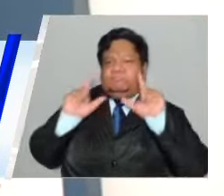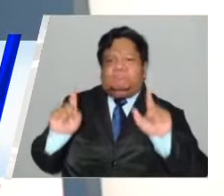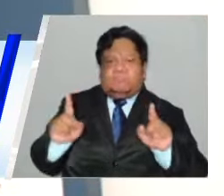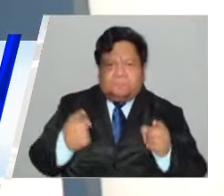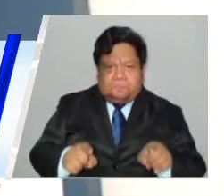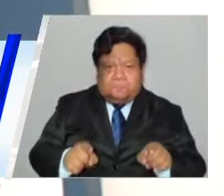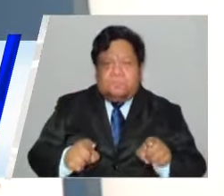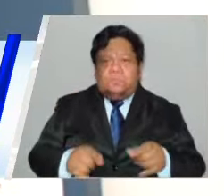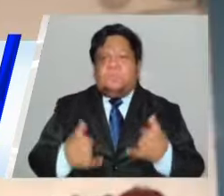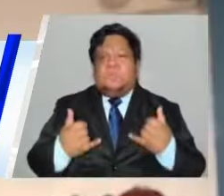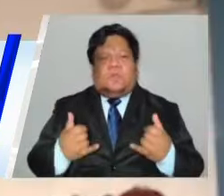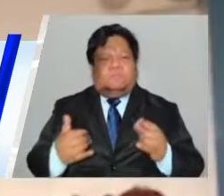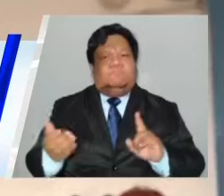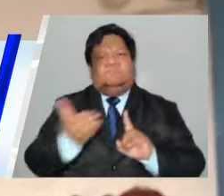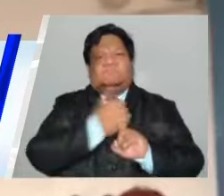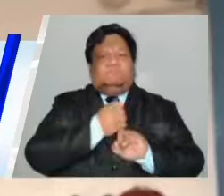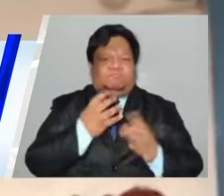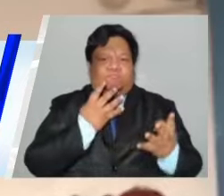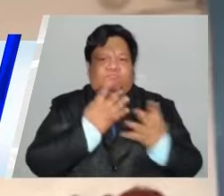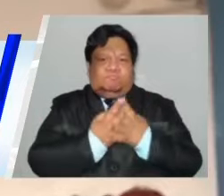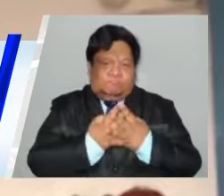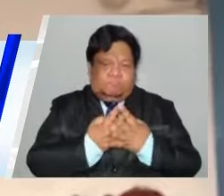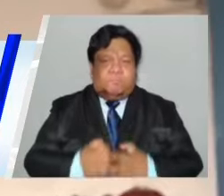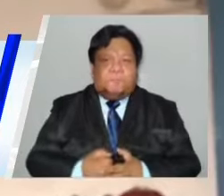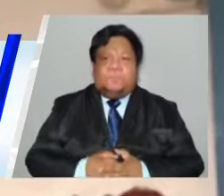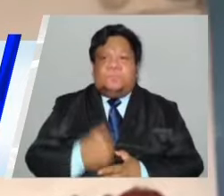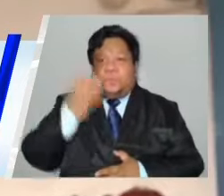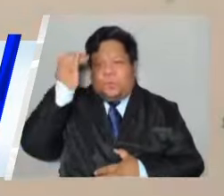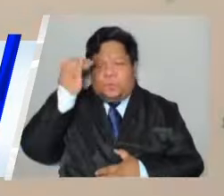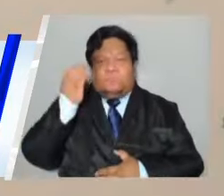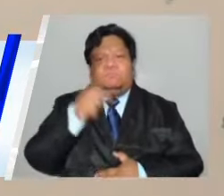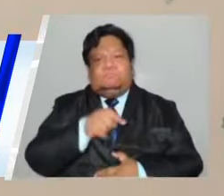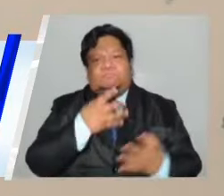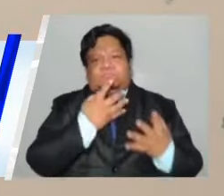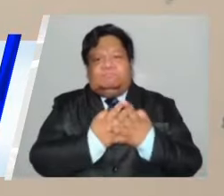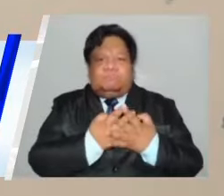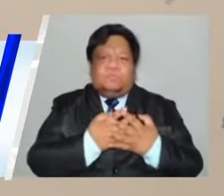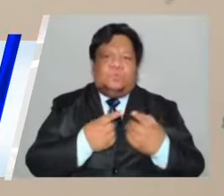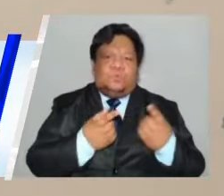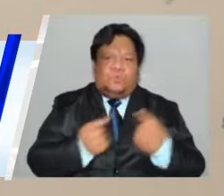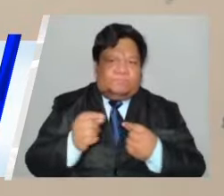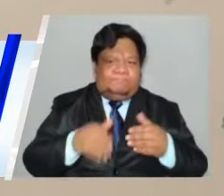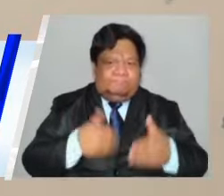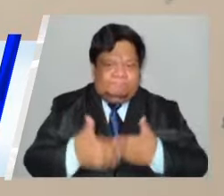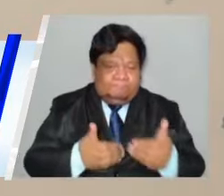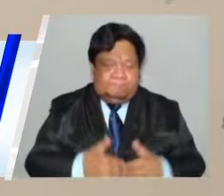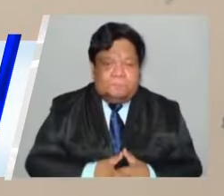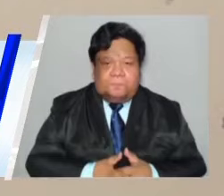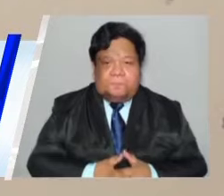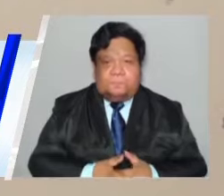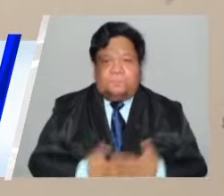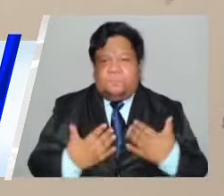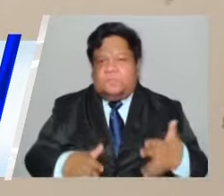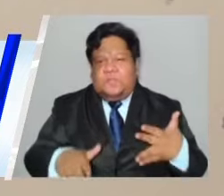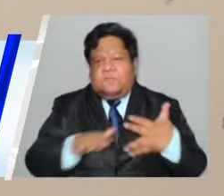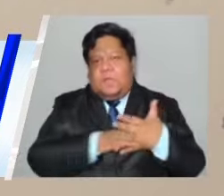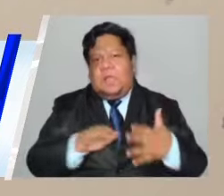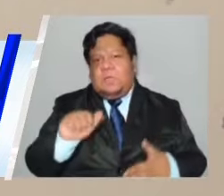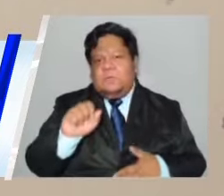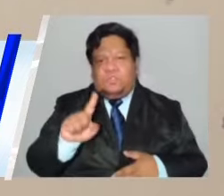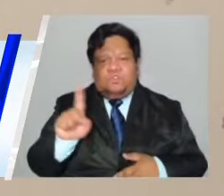Police Station ang suspect matapos paaresto sa sinagawang operasyon. Sinampahan na ang suspect ng reklamong rape at attempted